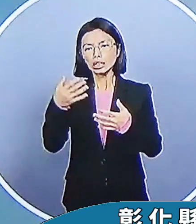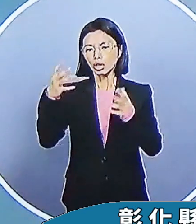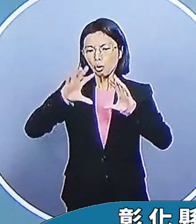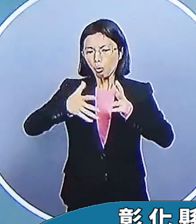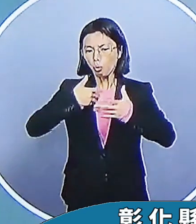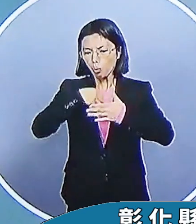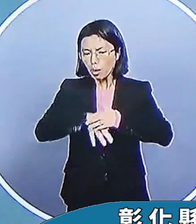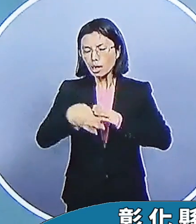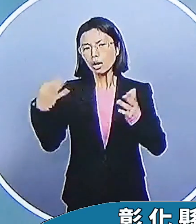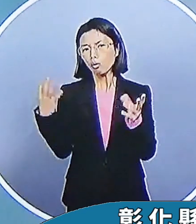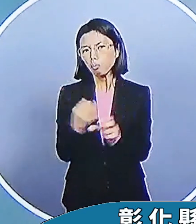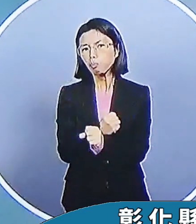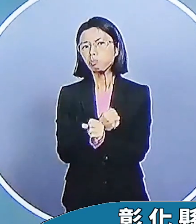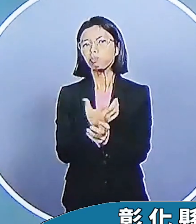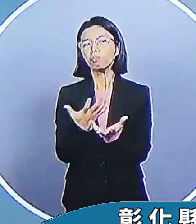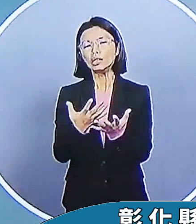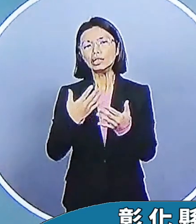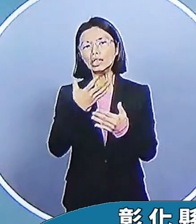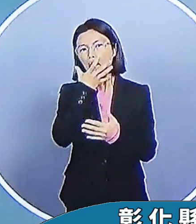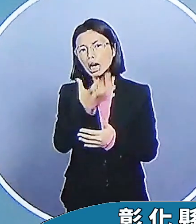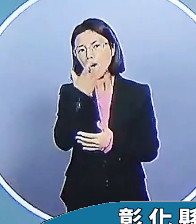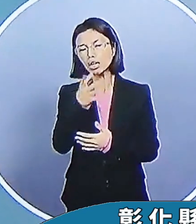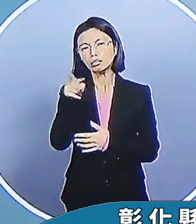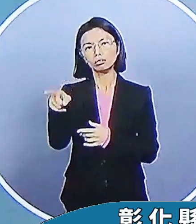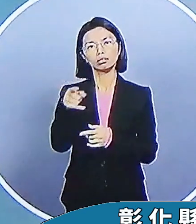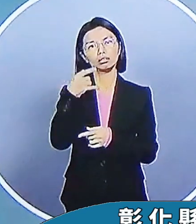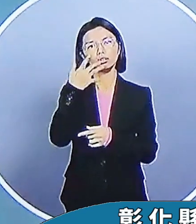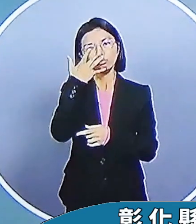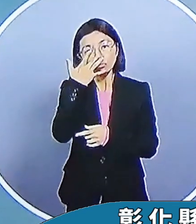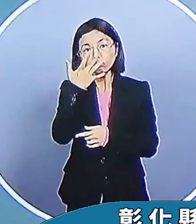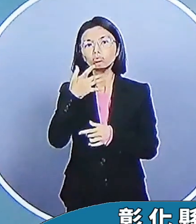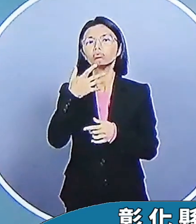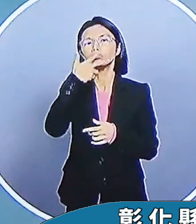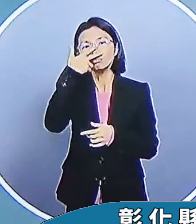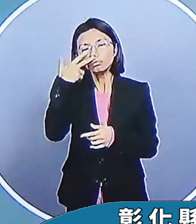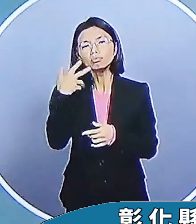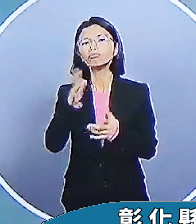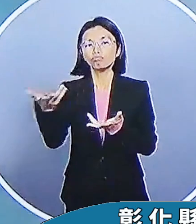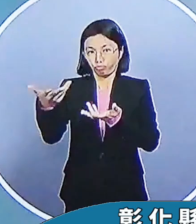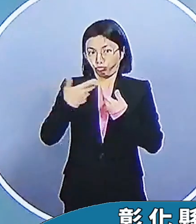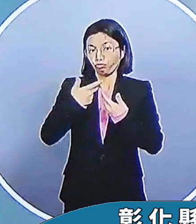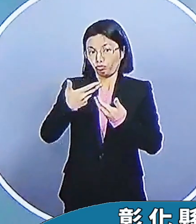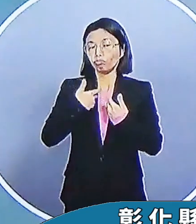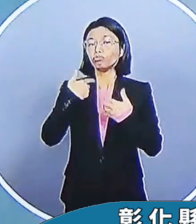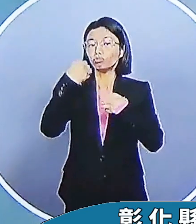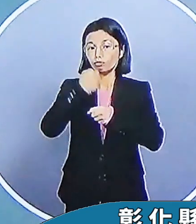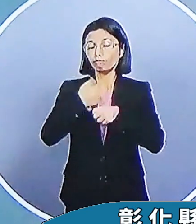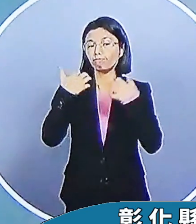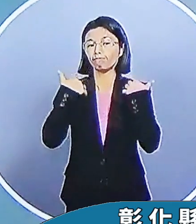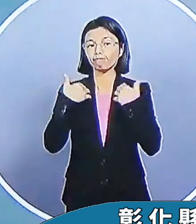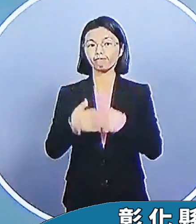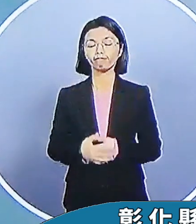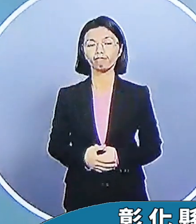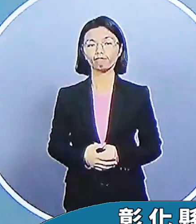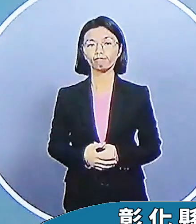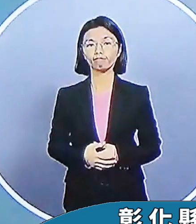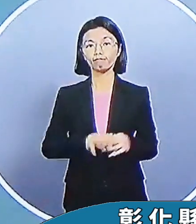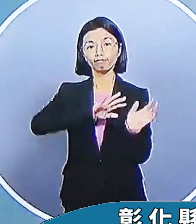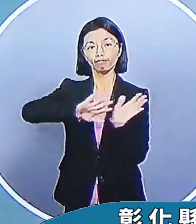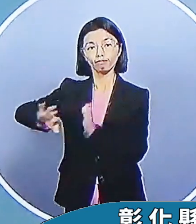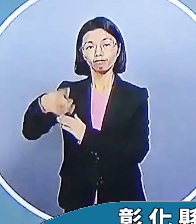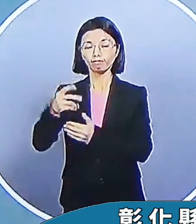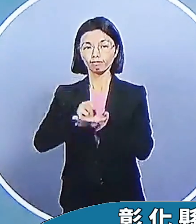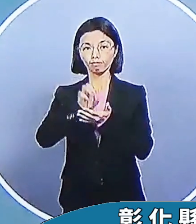失。所以，我问你县长，你无想要做、袂晓做，就由秀峰来做。另外，我嘛要甲咱的乡亲来报